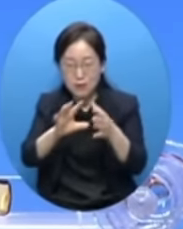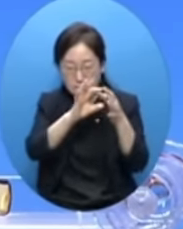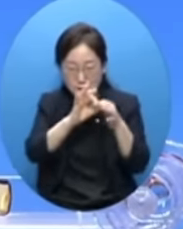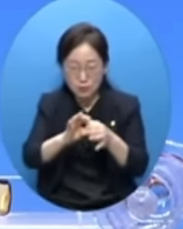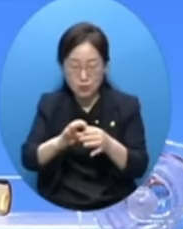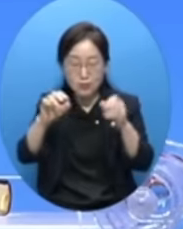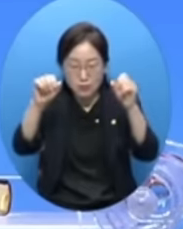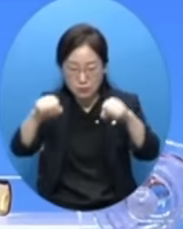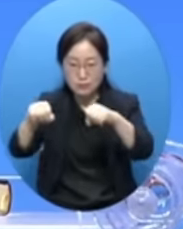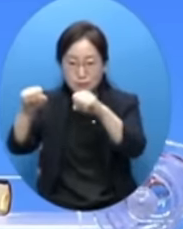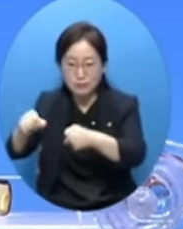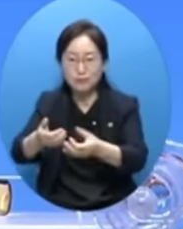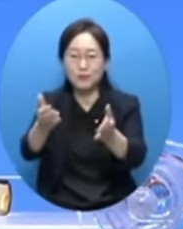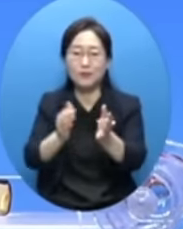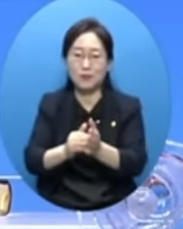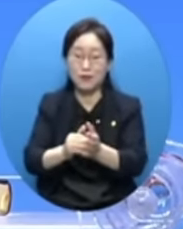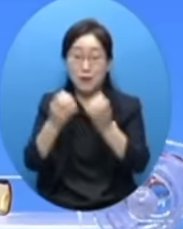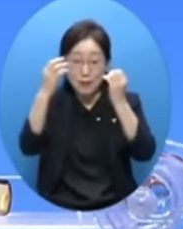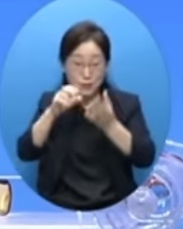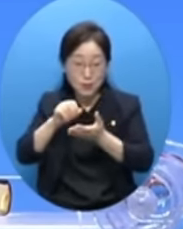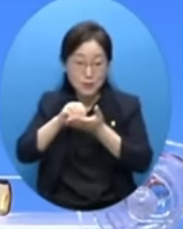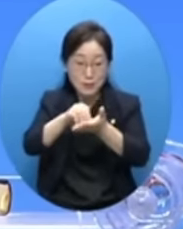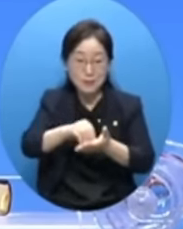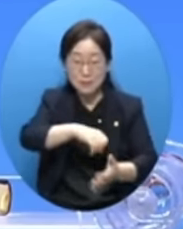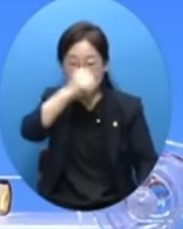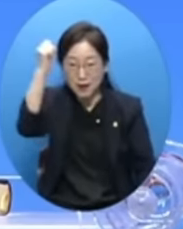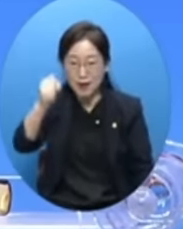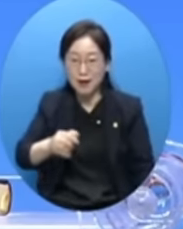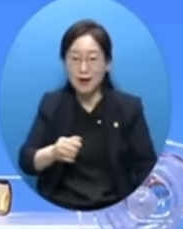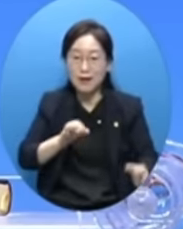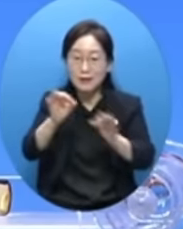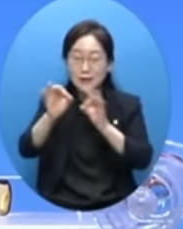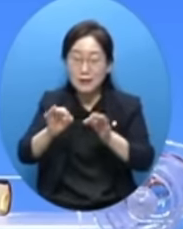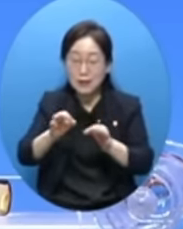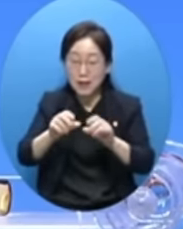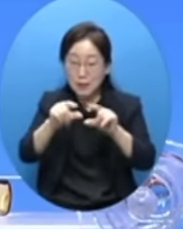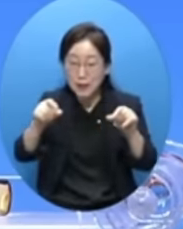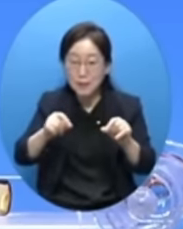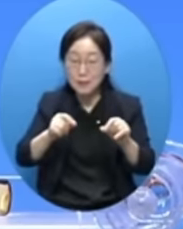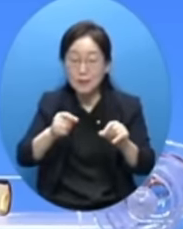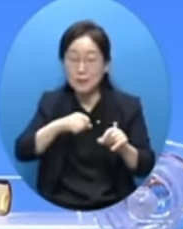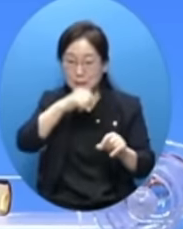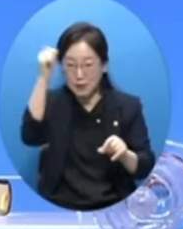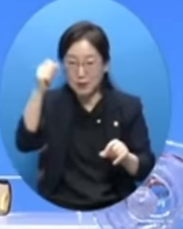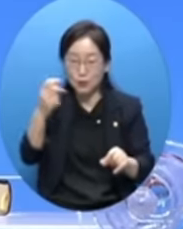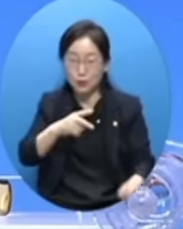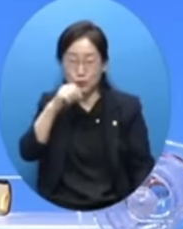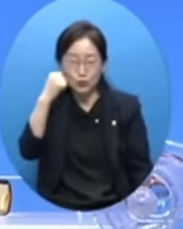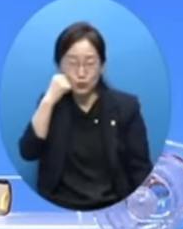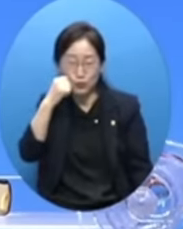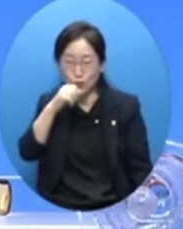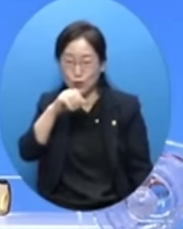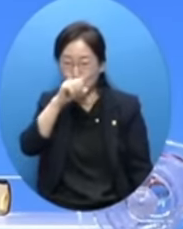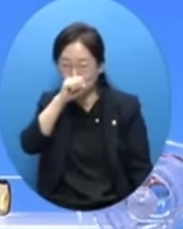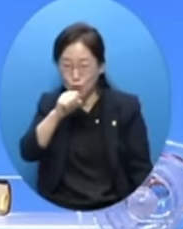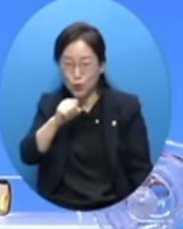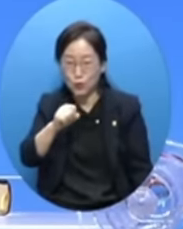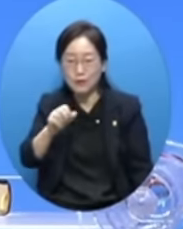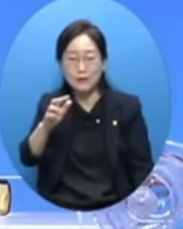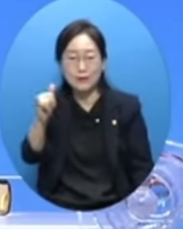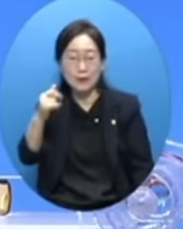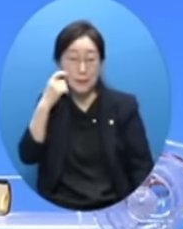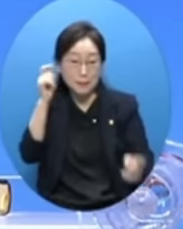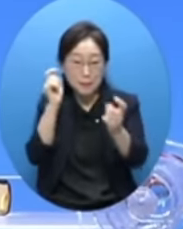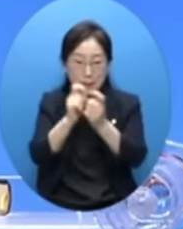들어주셨습니다. 새로운 직장을 찾고 조그만 음식점도 내고 어떤 사람은 좋은 사람을 만나서 일본에서 결혼하고 또